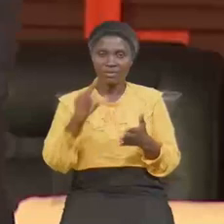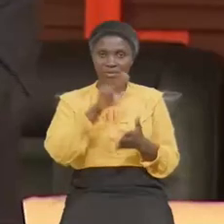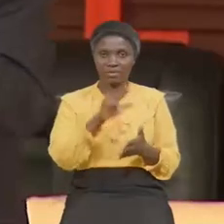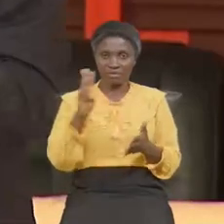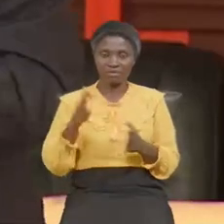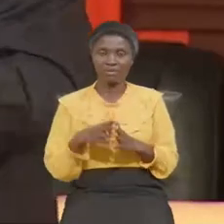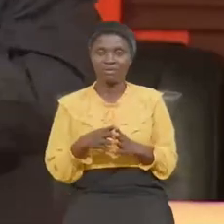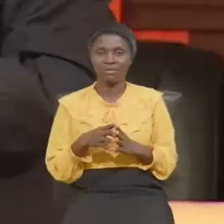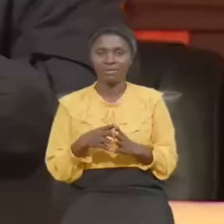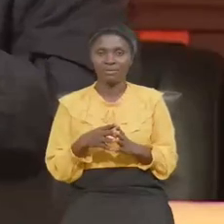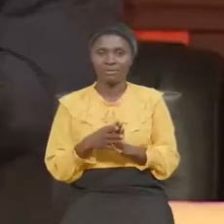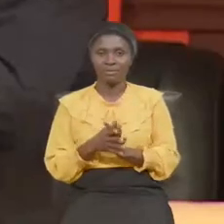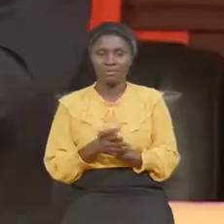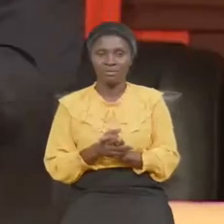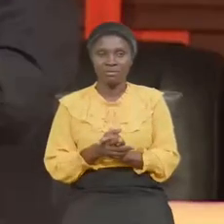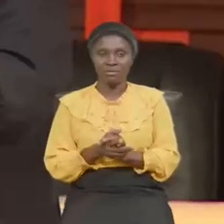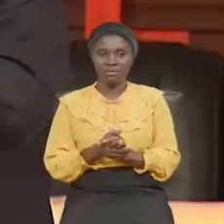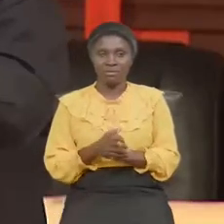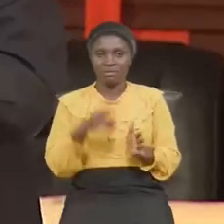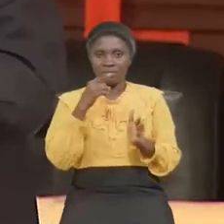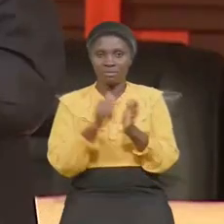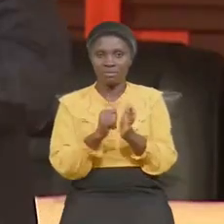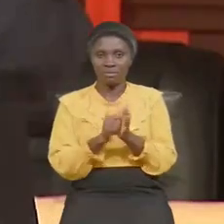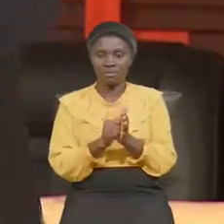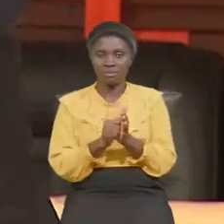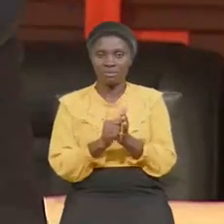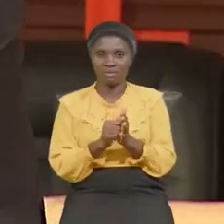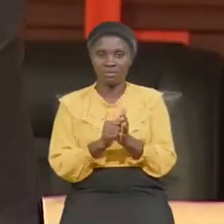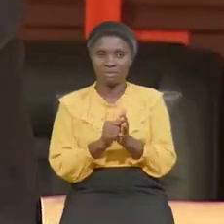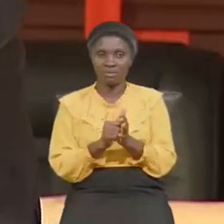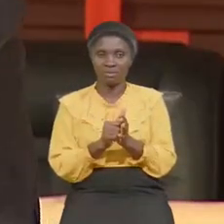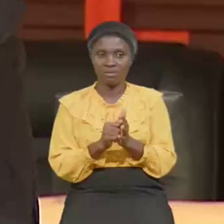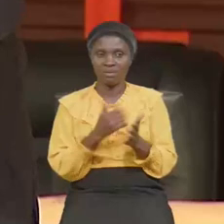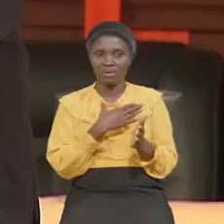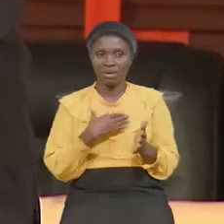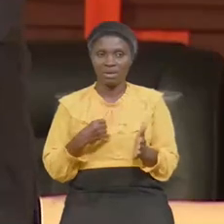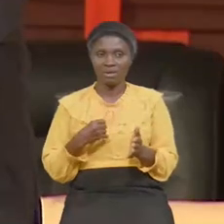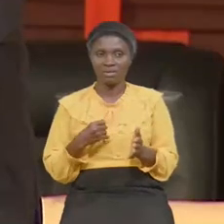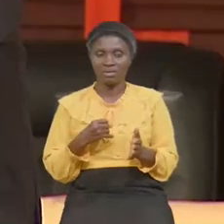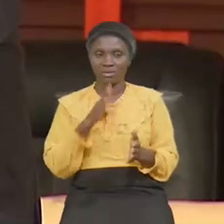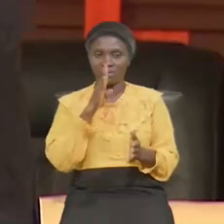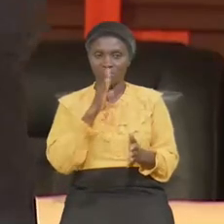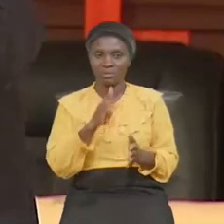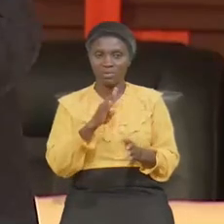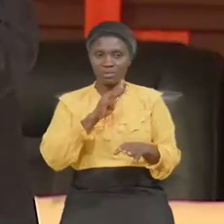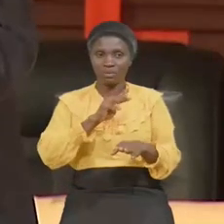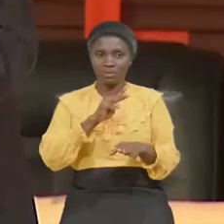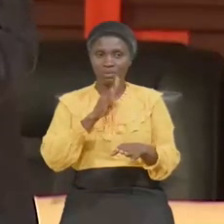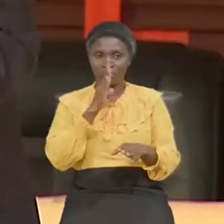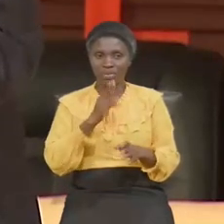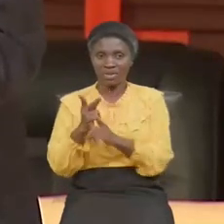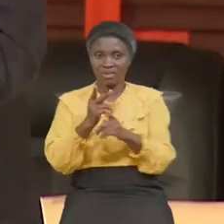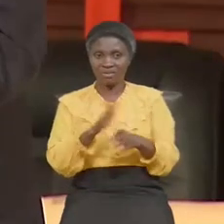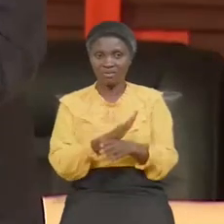chapitre 21. Il nous dit ici, verset 34, prenez garde à vous-même de craindre que vos cœurs